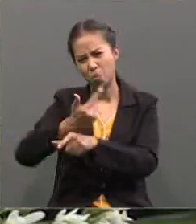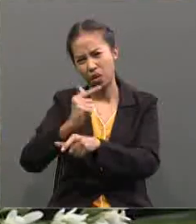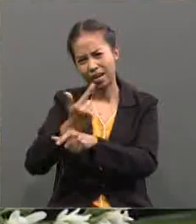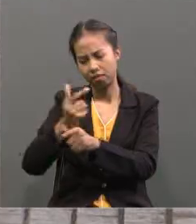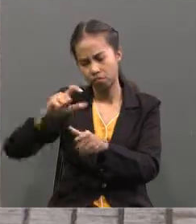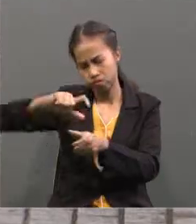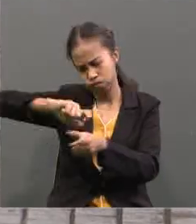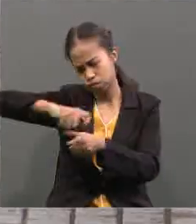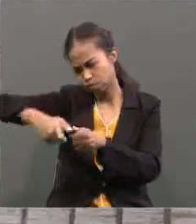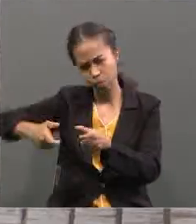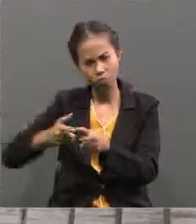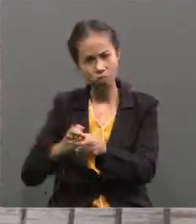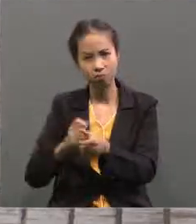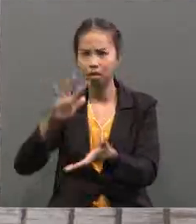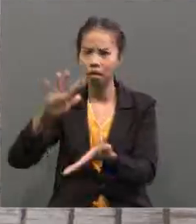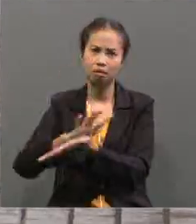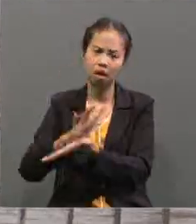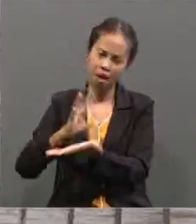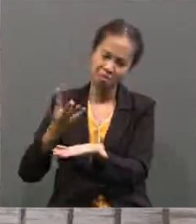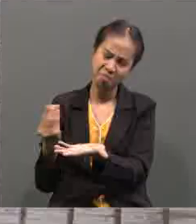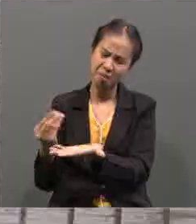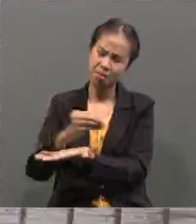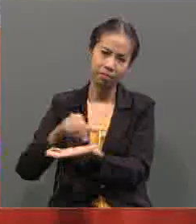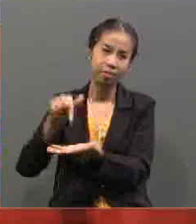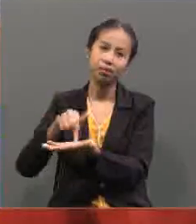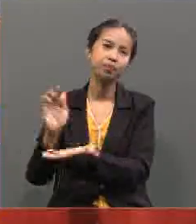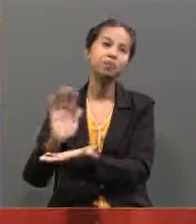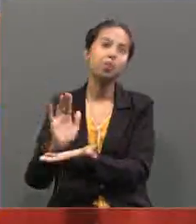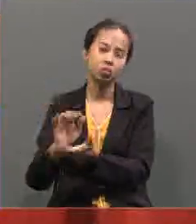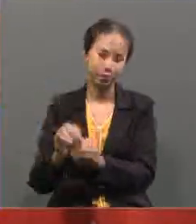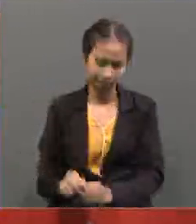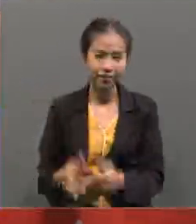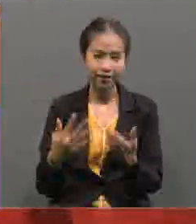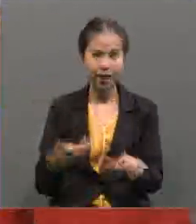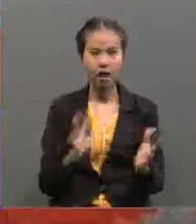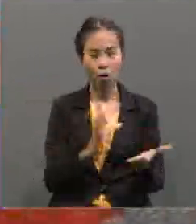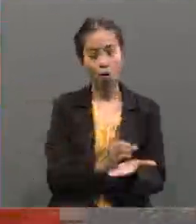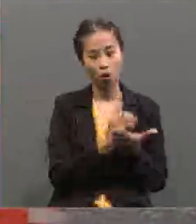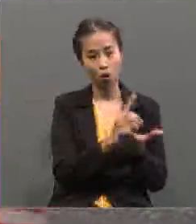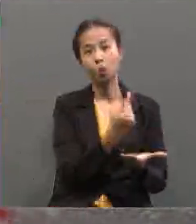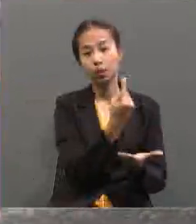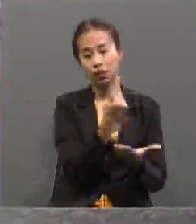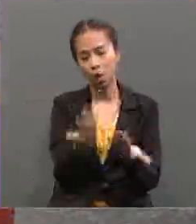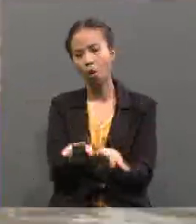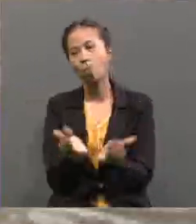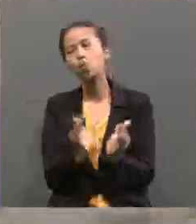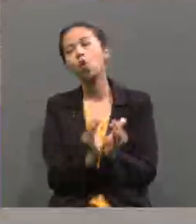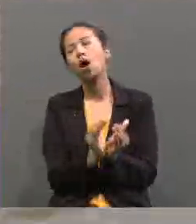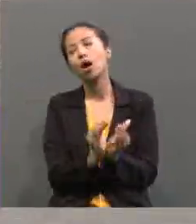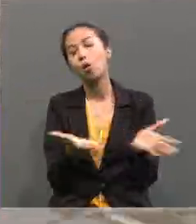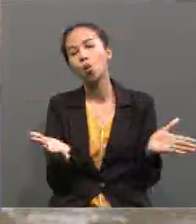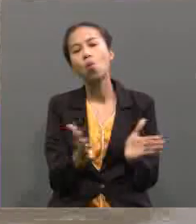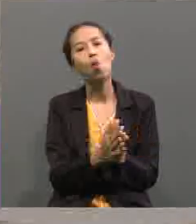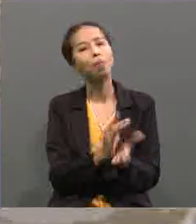เย็บกับกระทงนะคะกระดาษกากเพชรแล้วก็อยากให้ลอยกระทงร่วมกัน 1ครอบครัว 1กระทงคือไปกับเพื่อนไปเป็น